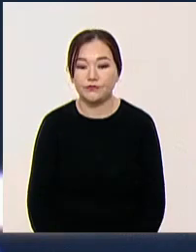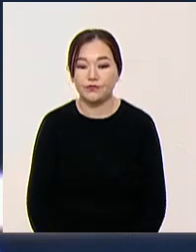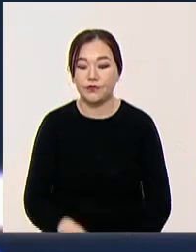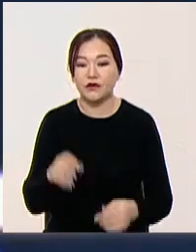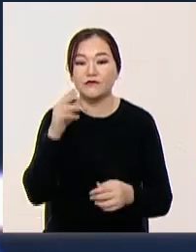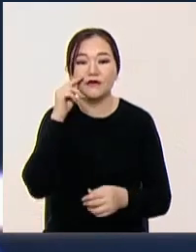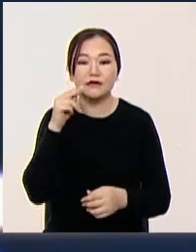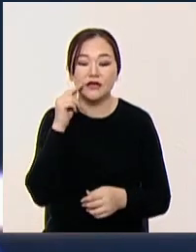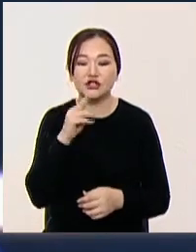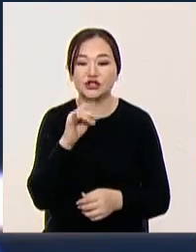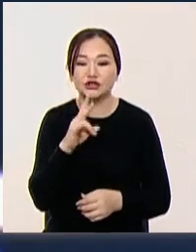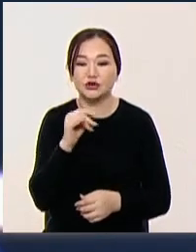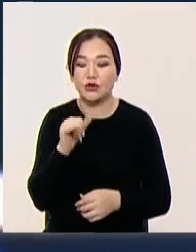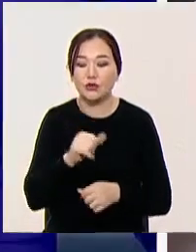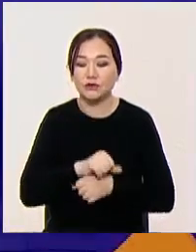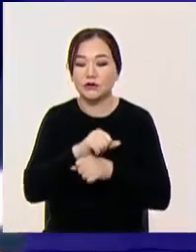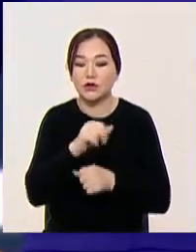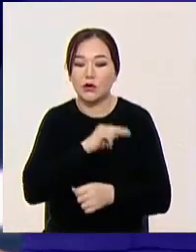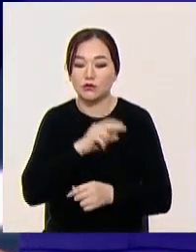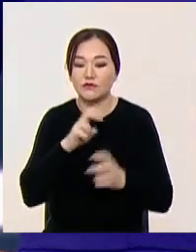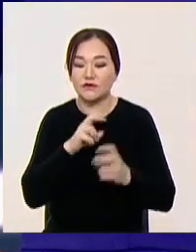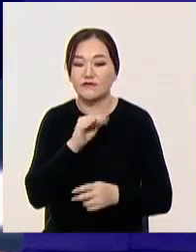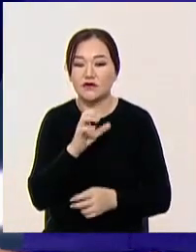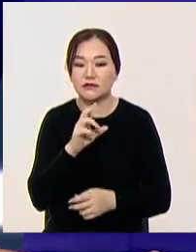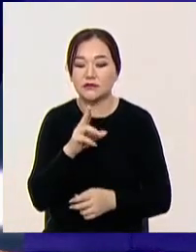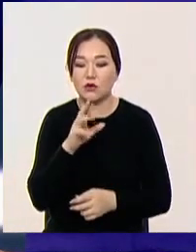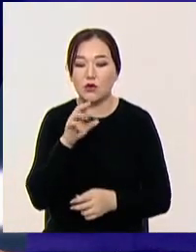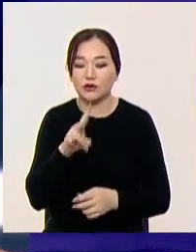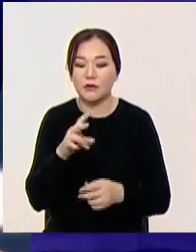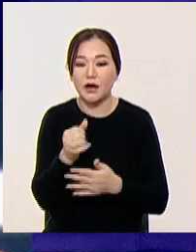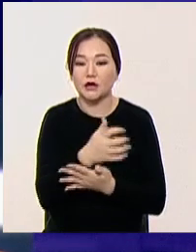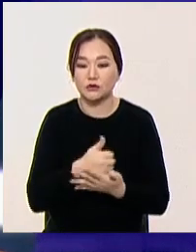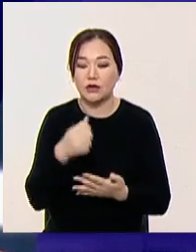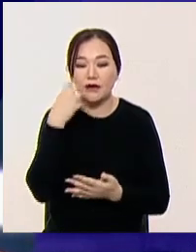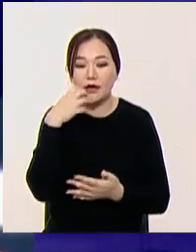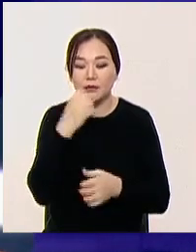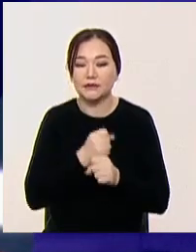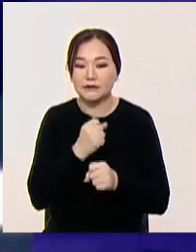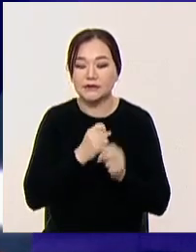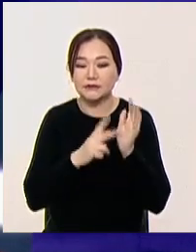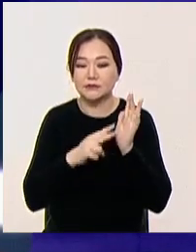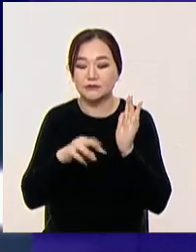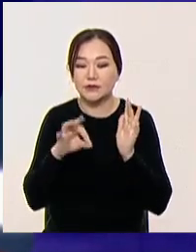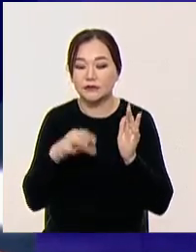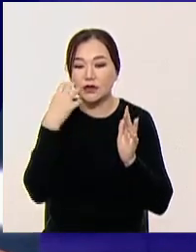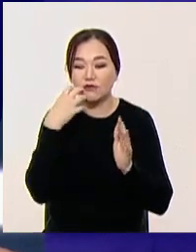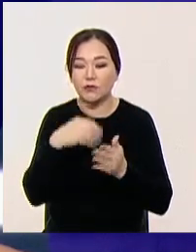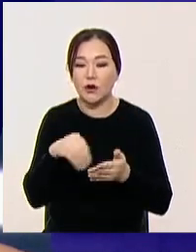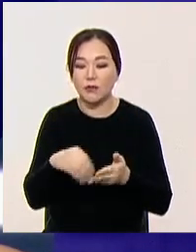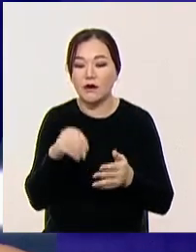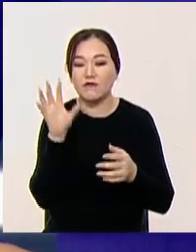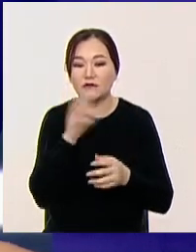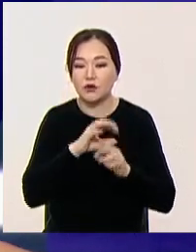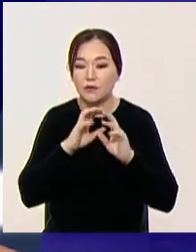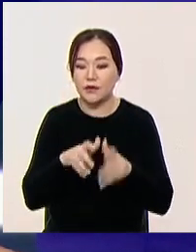В китайском Чжэньчжоу бастуют рабочие завода Foxconn. Там собирают продукцию Apple. 70% айфонов, покупаемых во всем